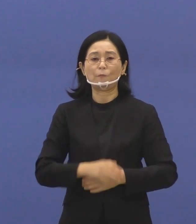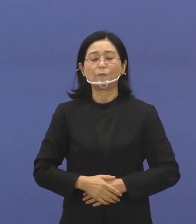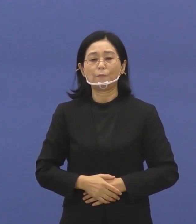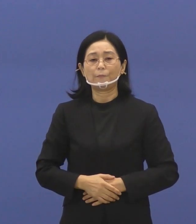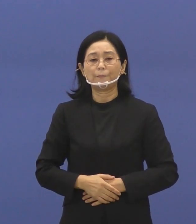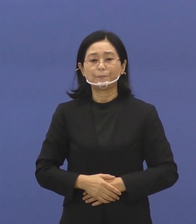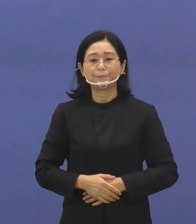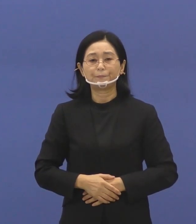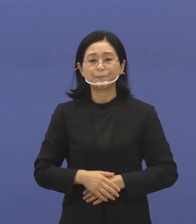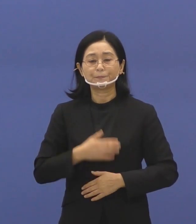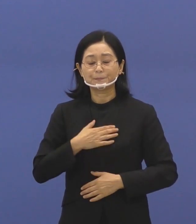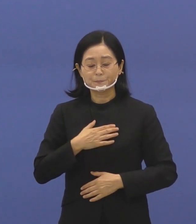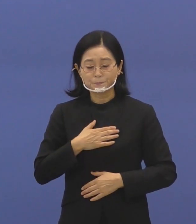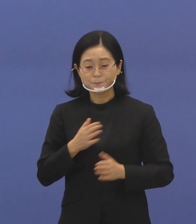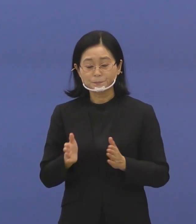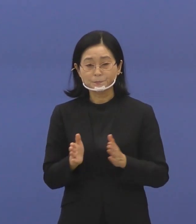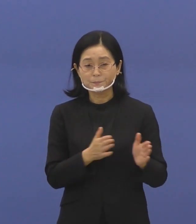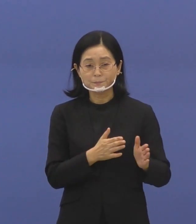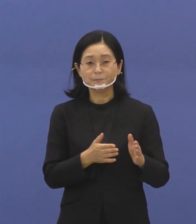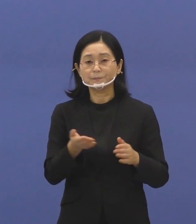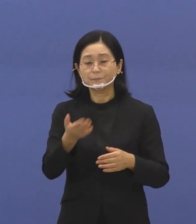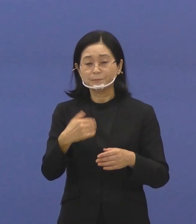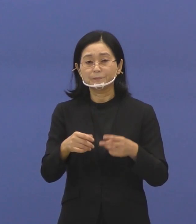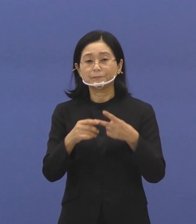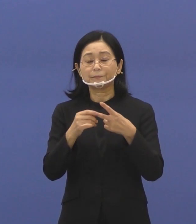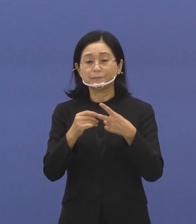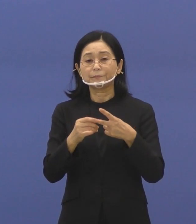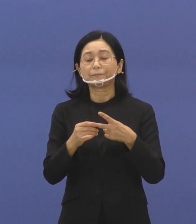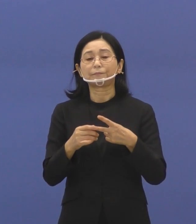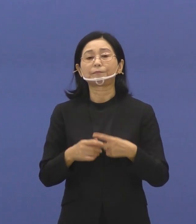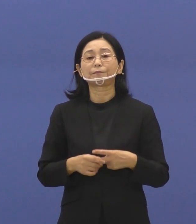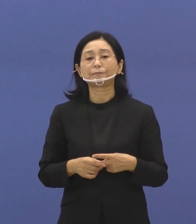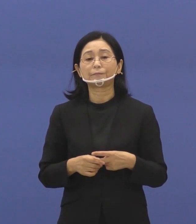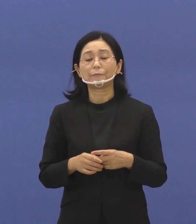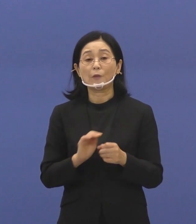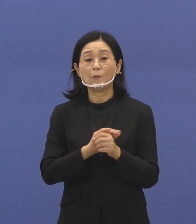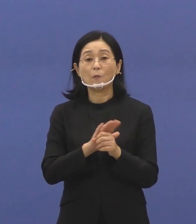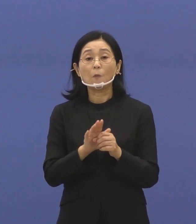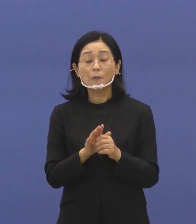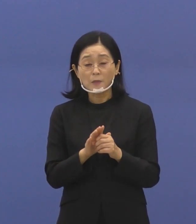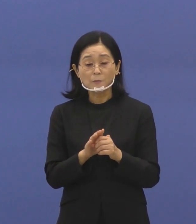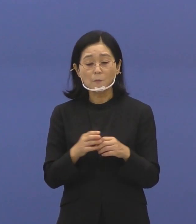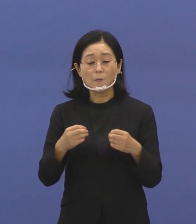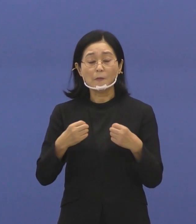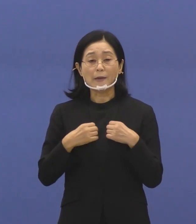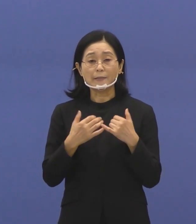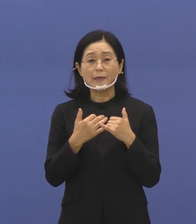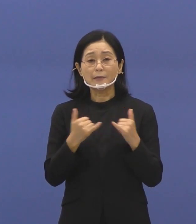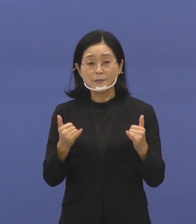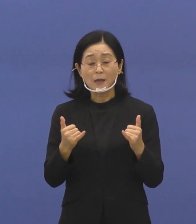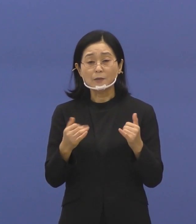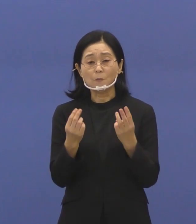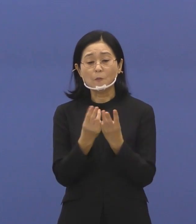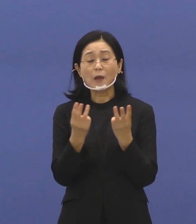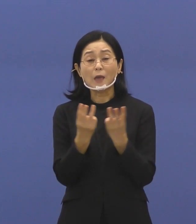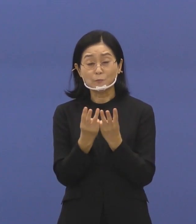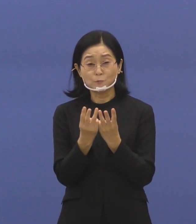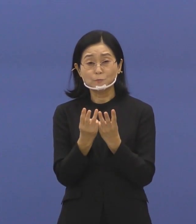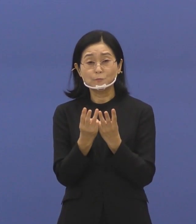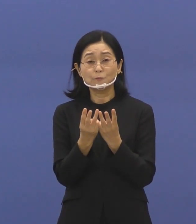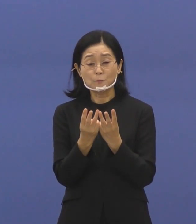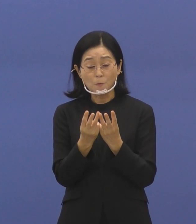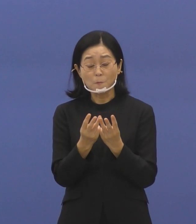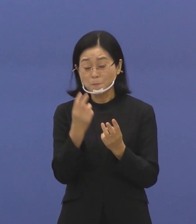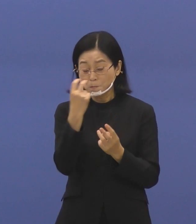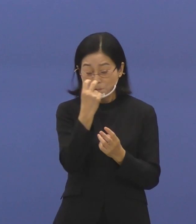はい、ありがとうございます。もう一つコロナ関連なんですけれども、このコロナの感染拡大をめぐってですね、保健所の業務逼迫